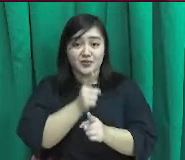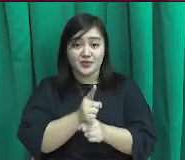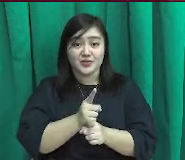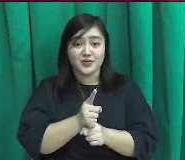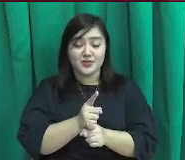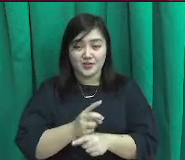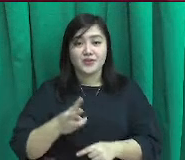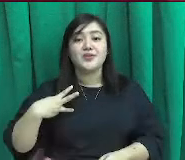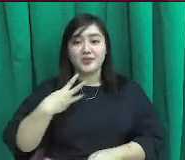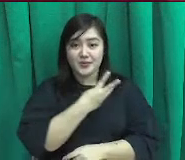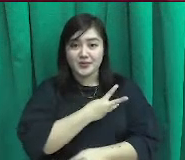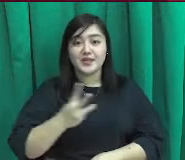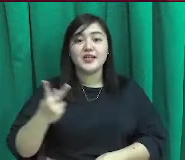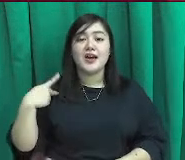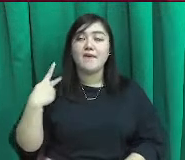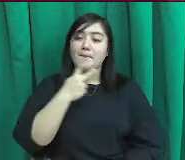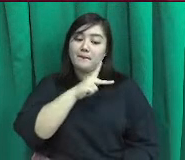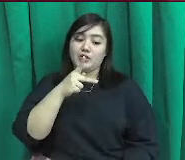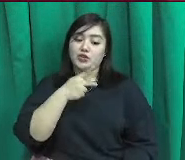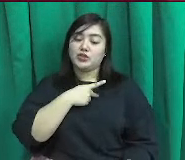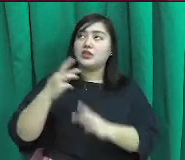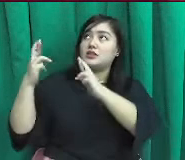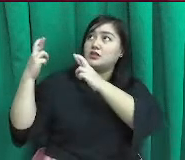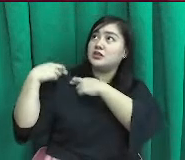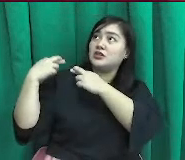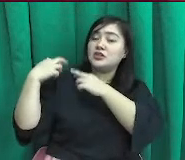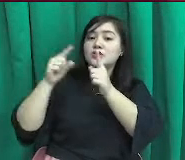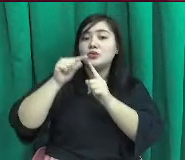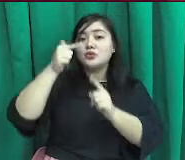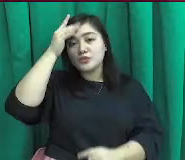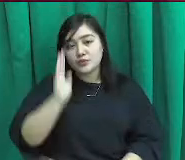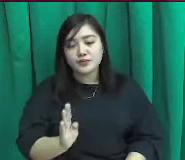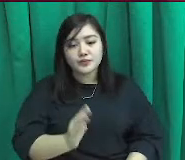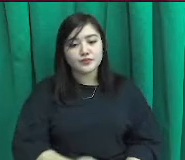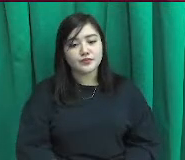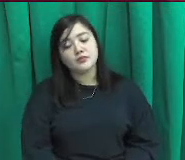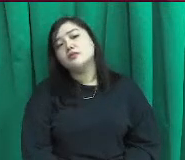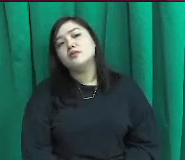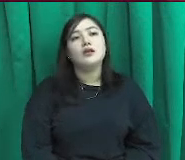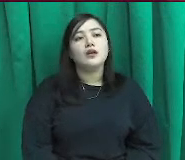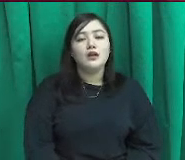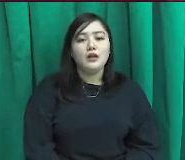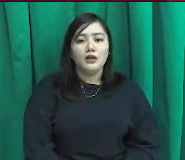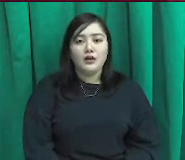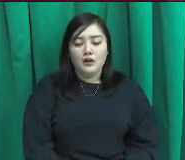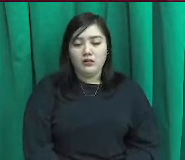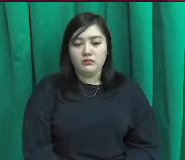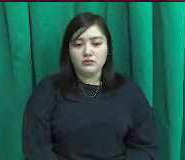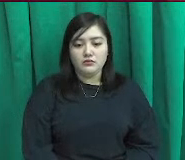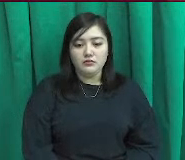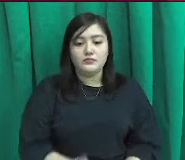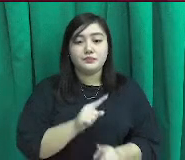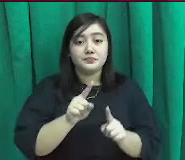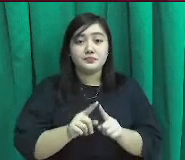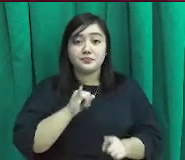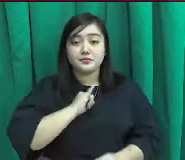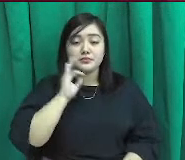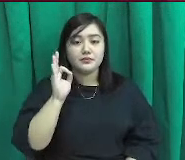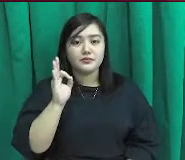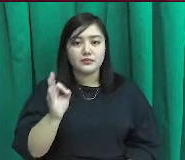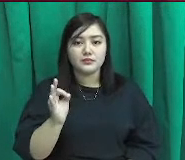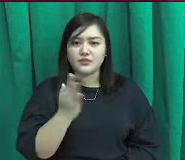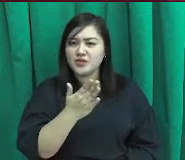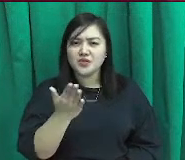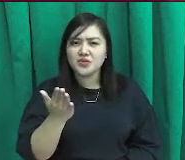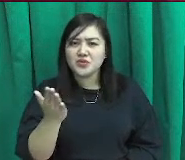pulpito. Sinasabi ko rin yan sa mga anak. Kaya nga naririnig nyo po, if I'm preaching, I'm always telling the young people na hindi nyo na pwedeng sisihin